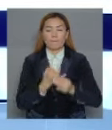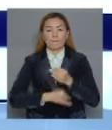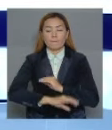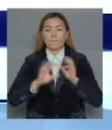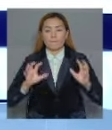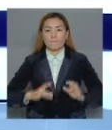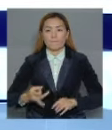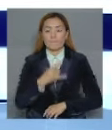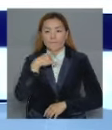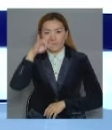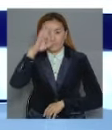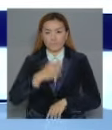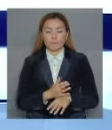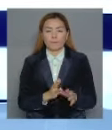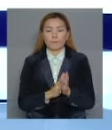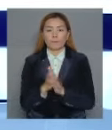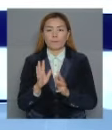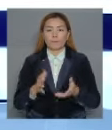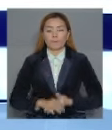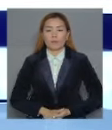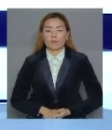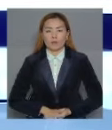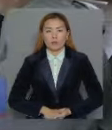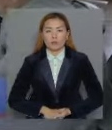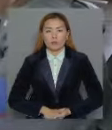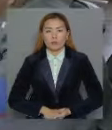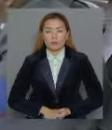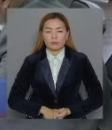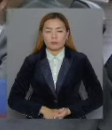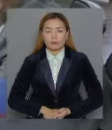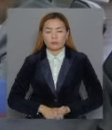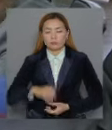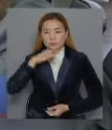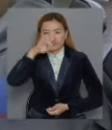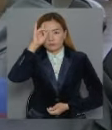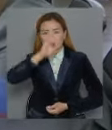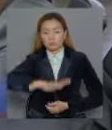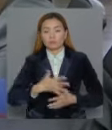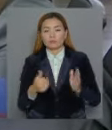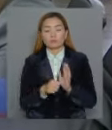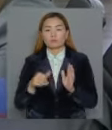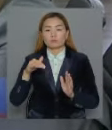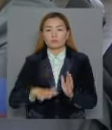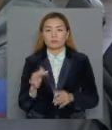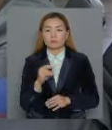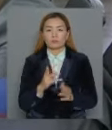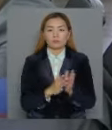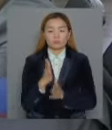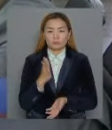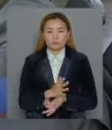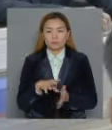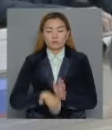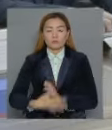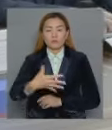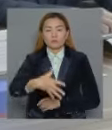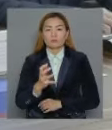закона Республики Казахстан о растительном мире в Казахстане насчитываются более 6 тысяч видов растений из